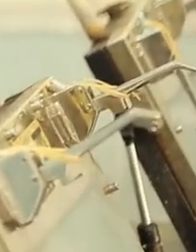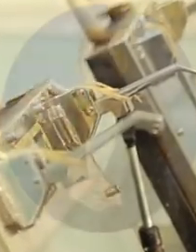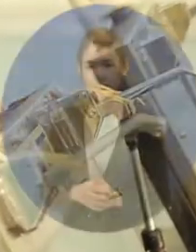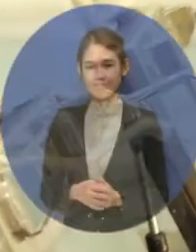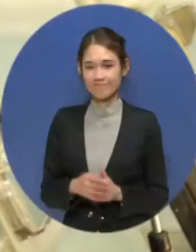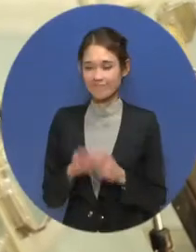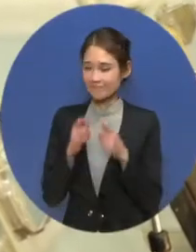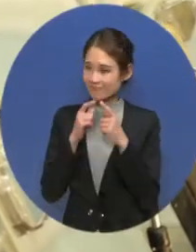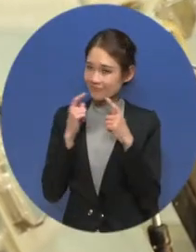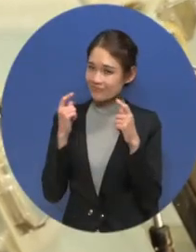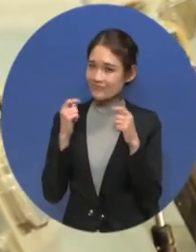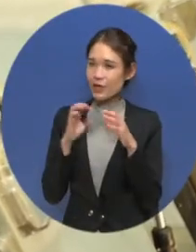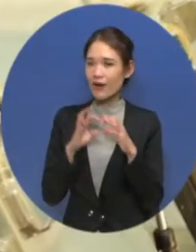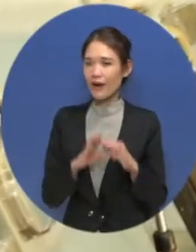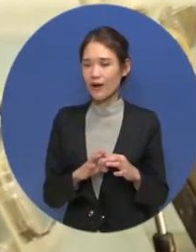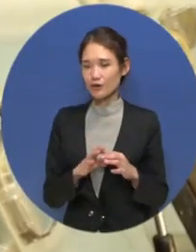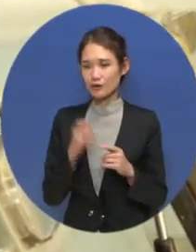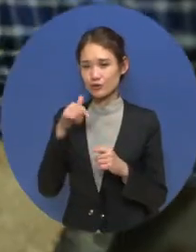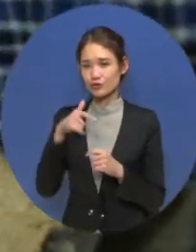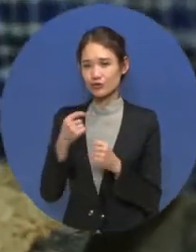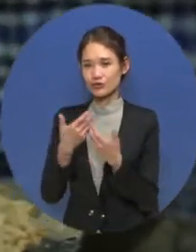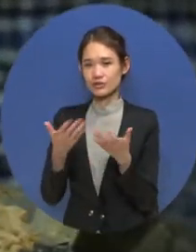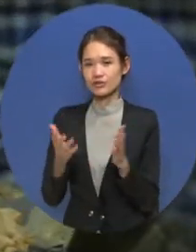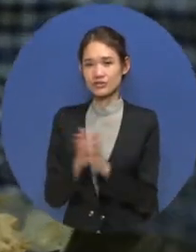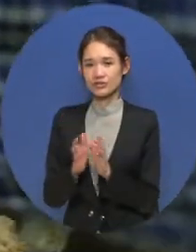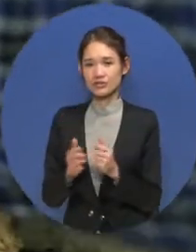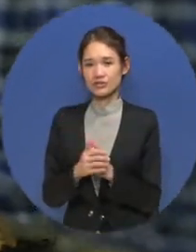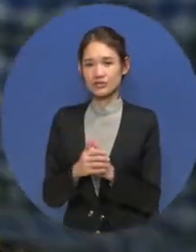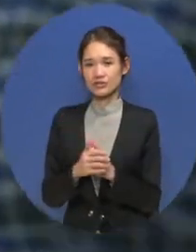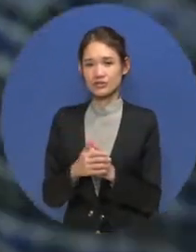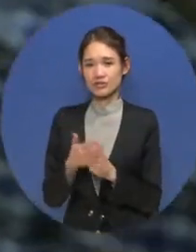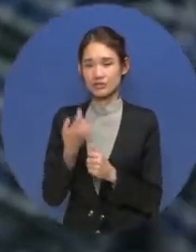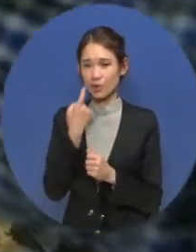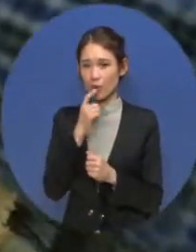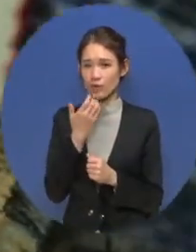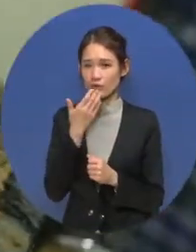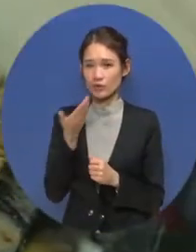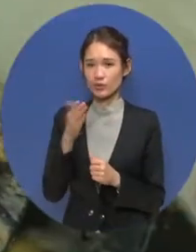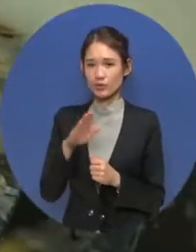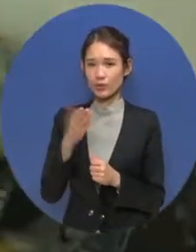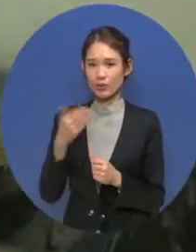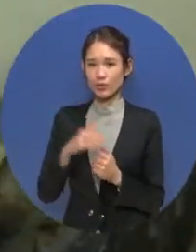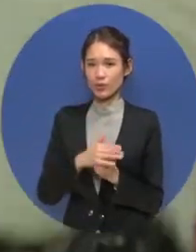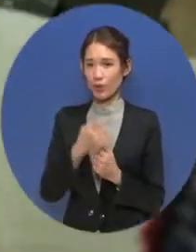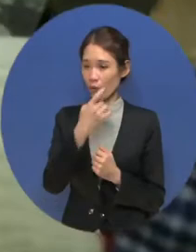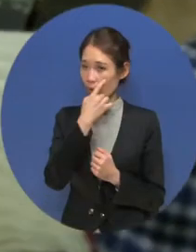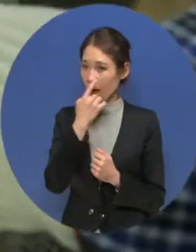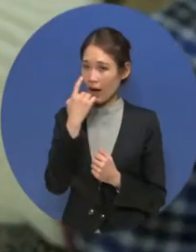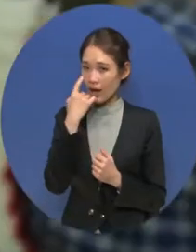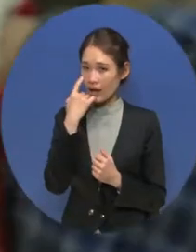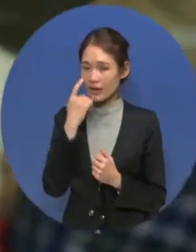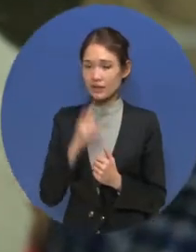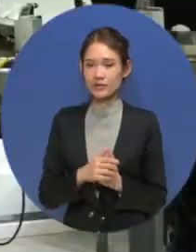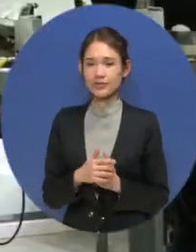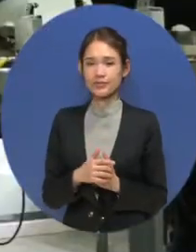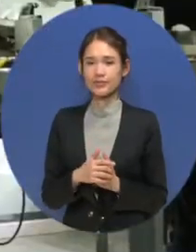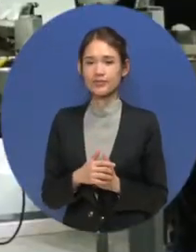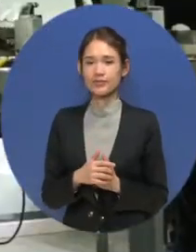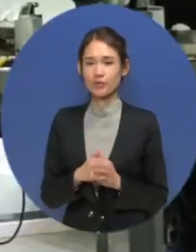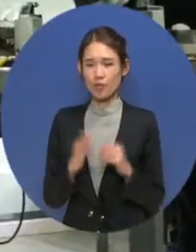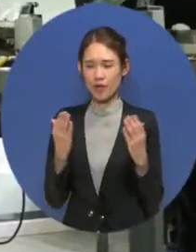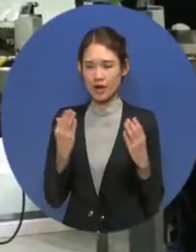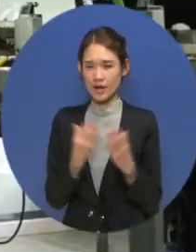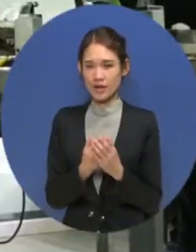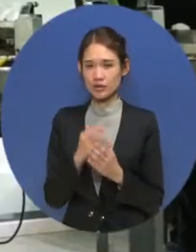웃음이 끊이지 않는 누룽지 팀. 이제 노릇노릇 구워진 누룽지를 확인할 차례인데요.